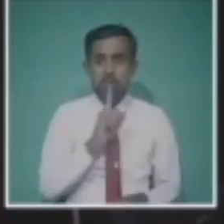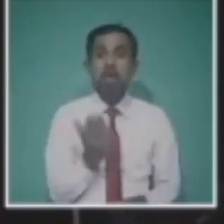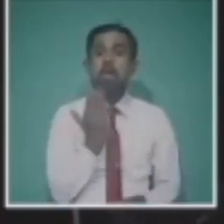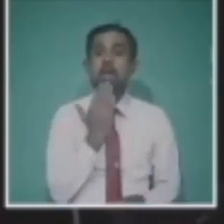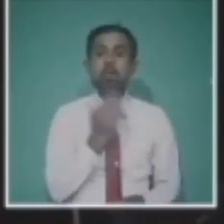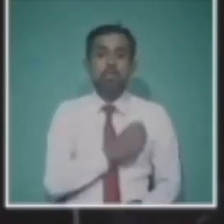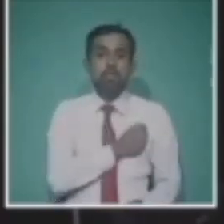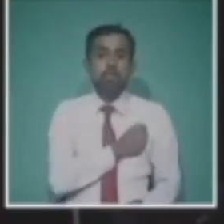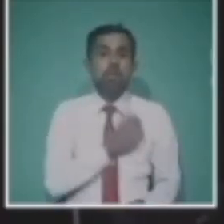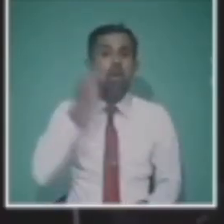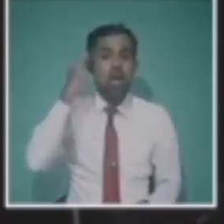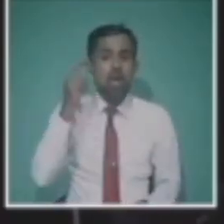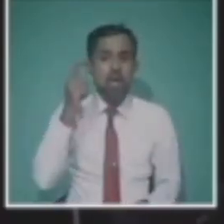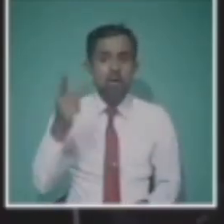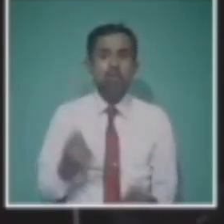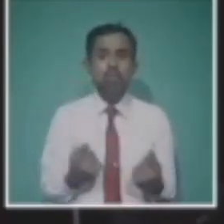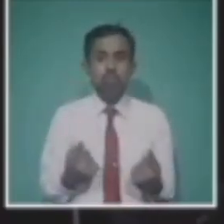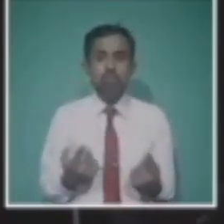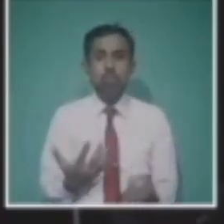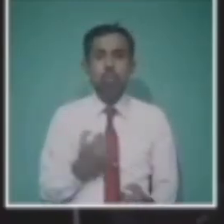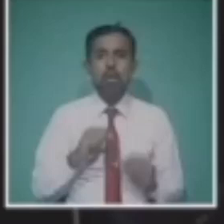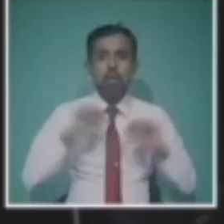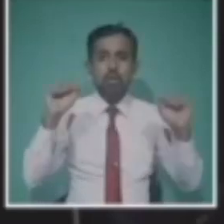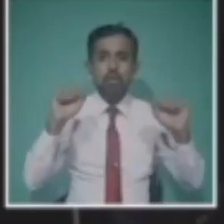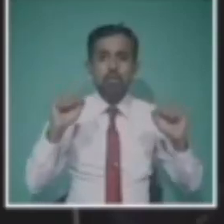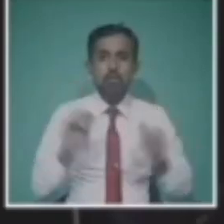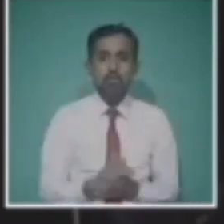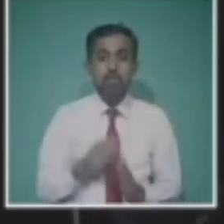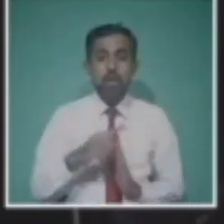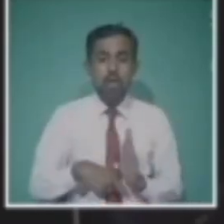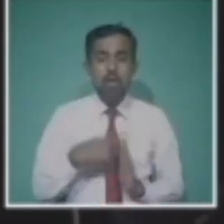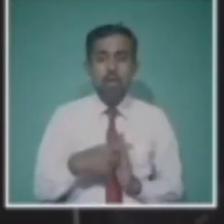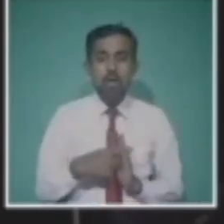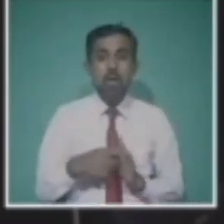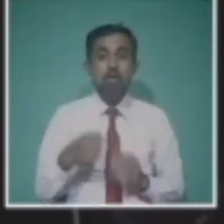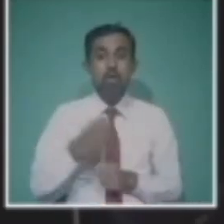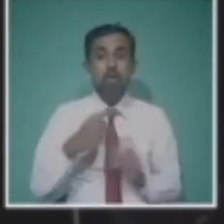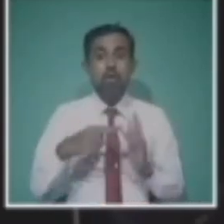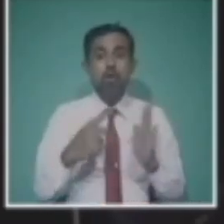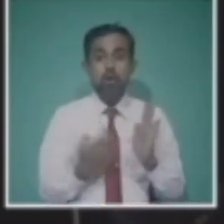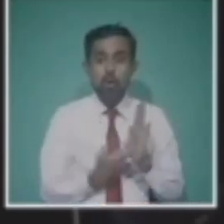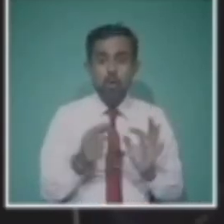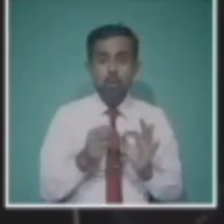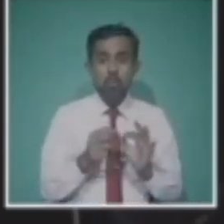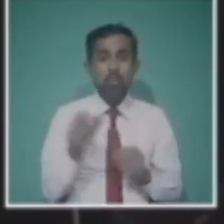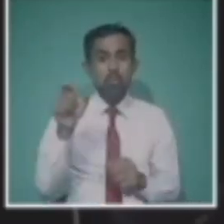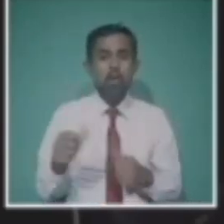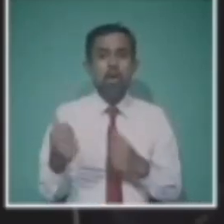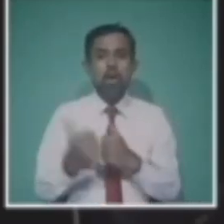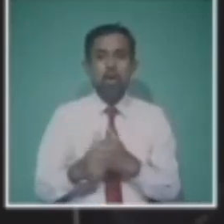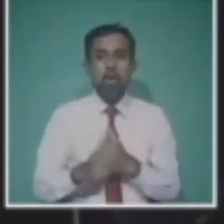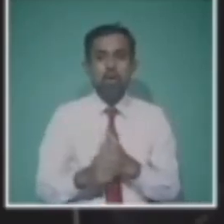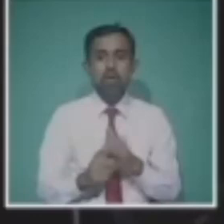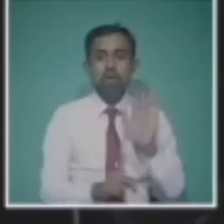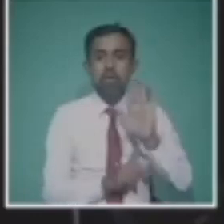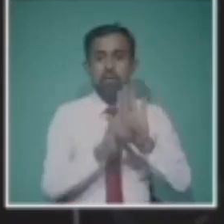ඇමරිකන් දානාපතිනියට උවමනා කරන අරගලය ගැන. මේ රටේ ගෝර්බචෝෆ් කෙනෙක් මතු කරගන්න